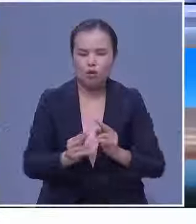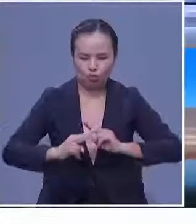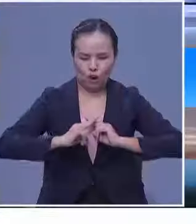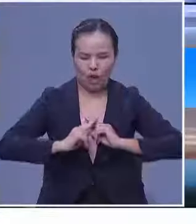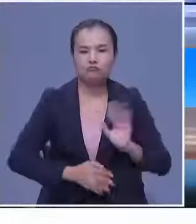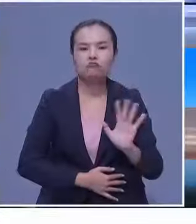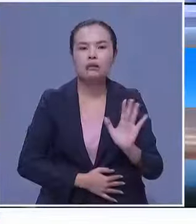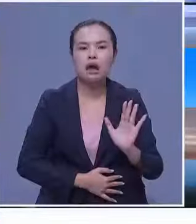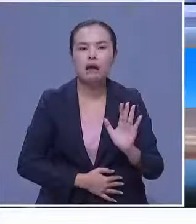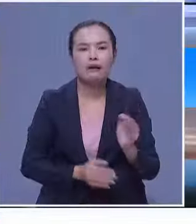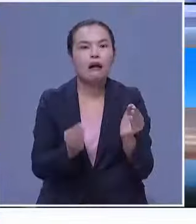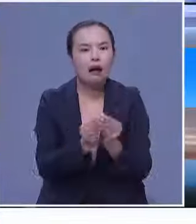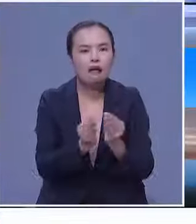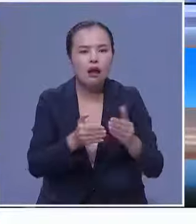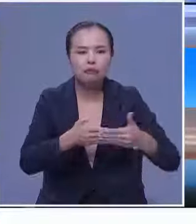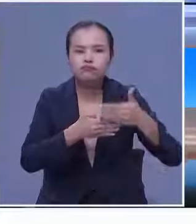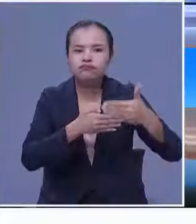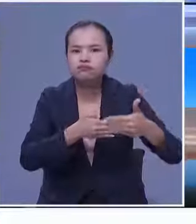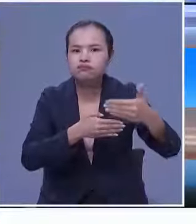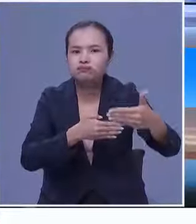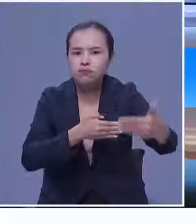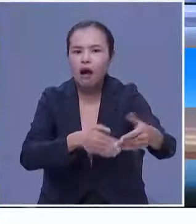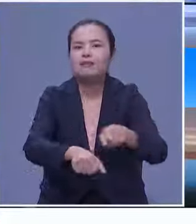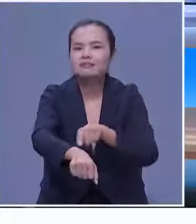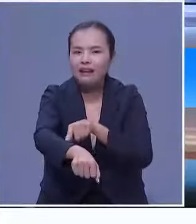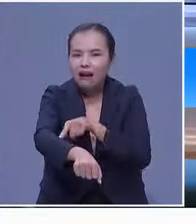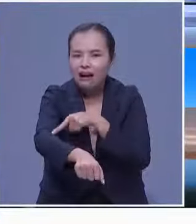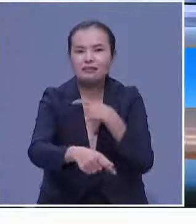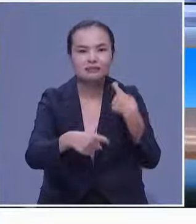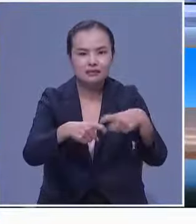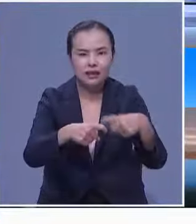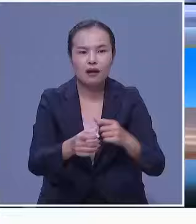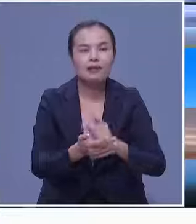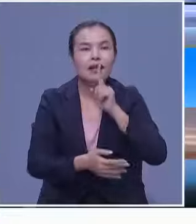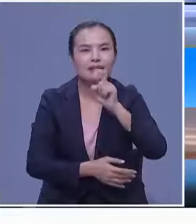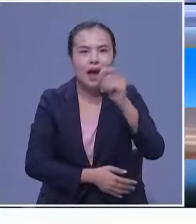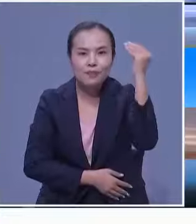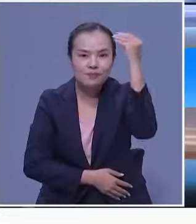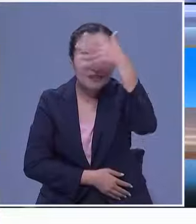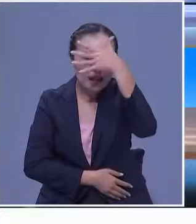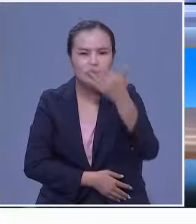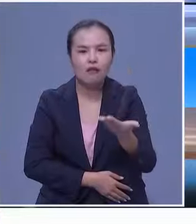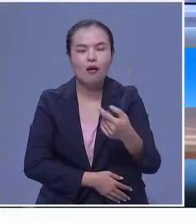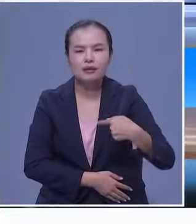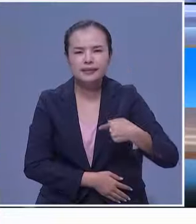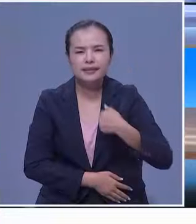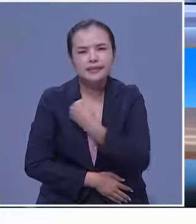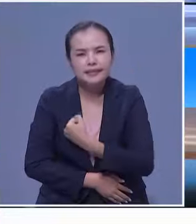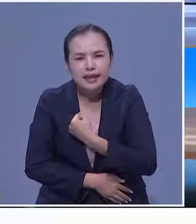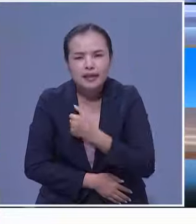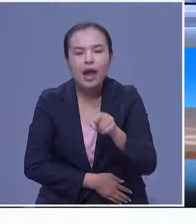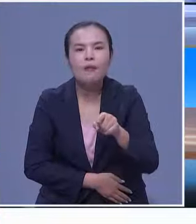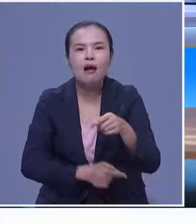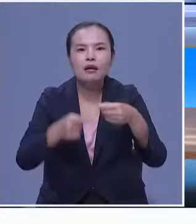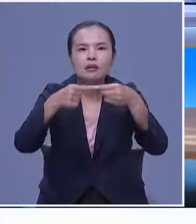องการรักษาคะแนนในระยะยาวเนี่ยมันก็ยากเหมือนกันท ี นี้ไปถามเรื่องคุณเท้งบ้างหลายคนก็โอ้โหใจเสียหรือเปล่าจู่ๆร่วง